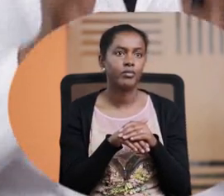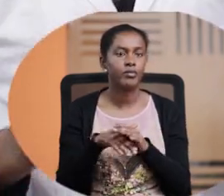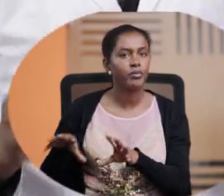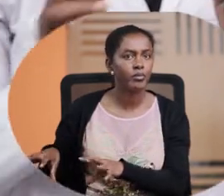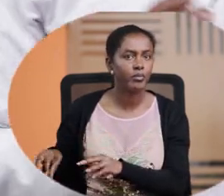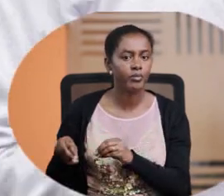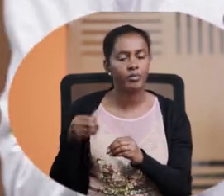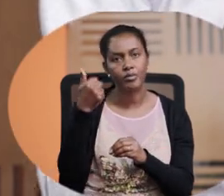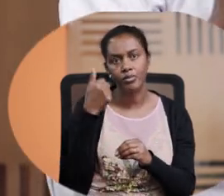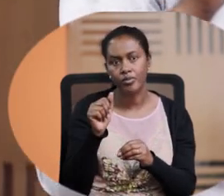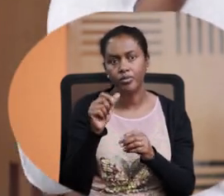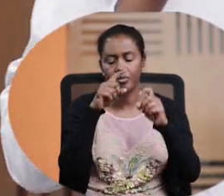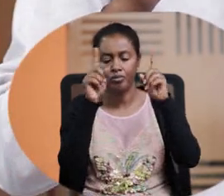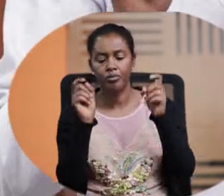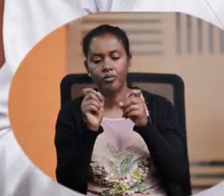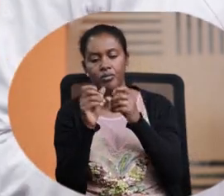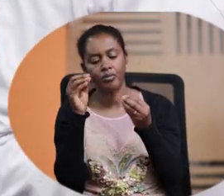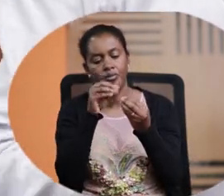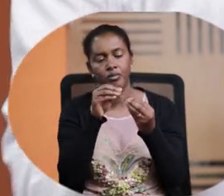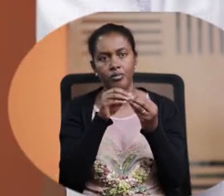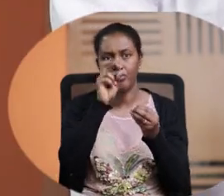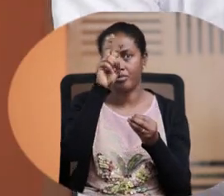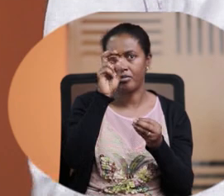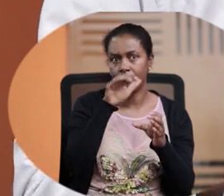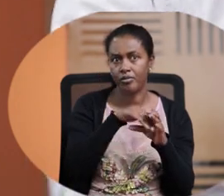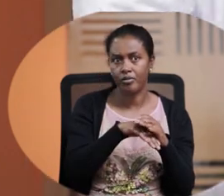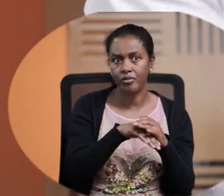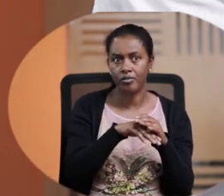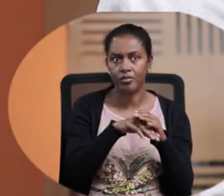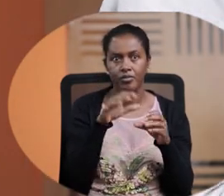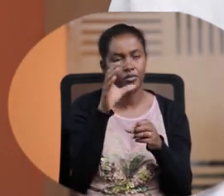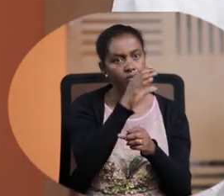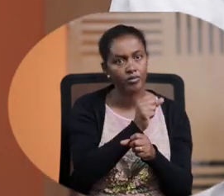barattoonni 10 qormaata herreegaa 20 keessaa qoramanii